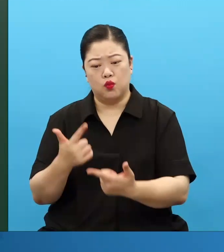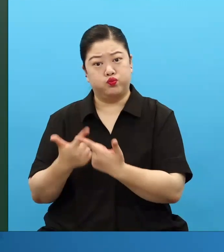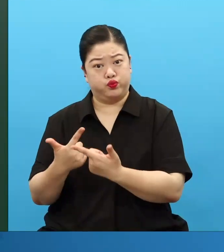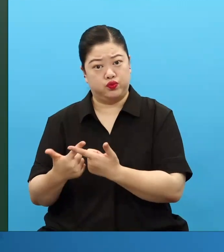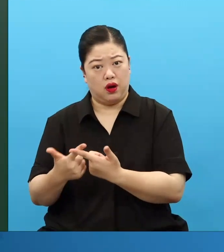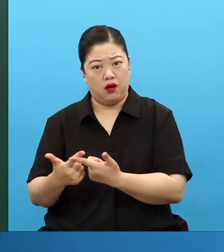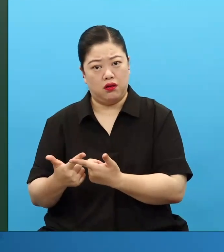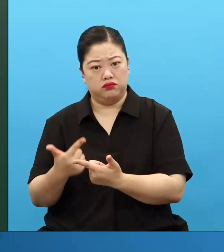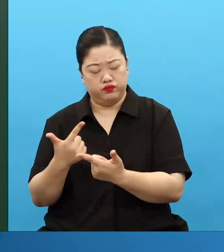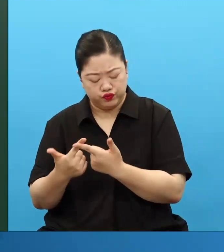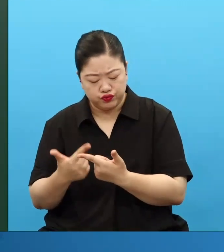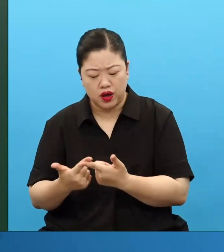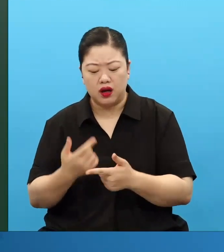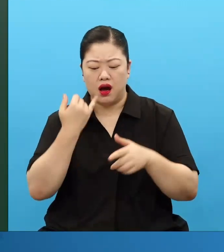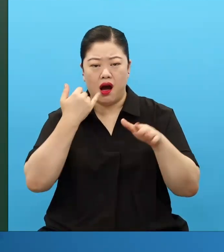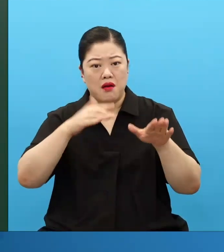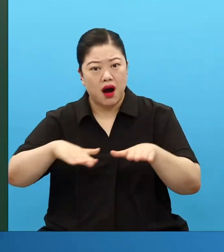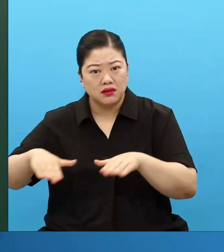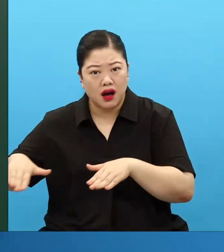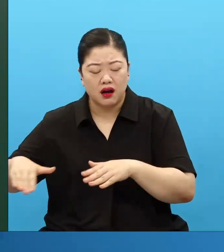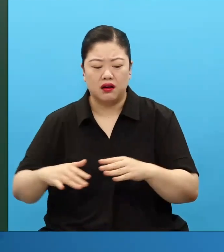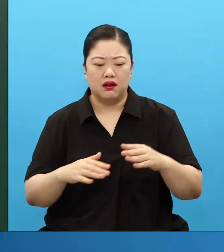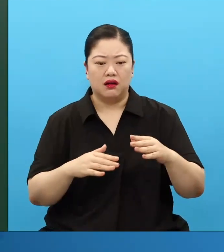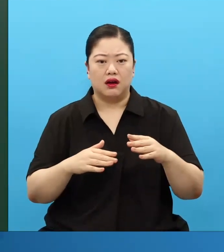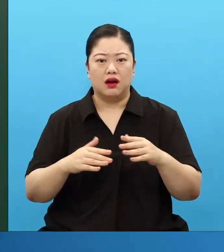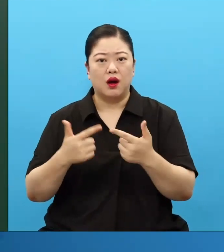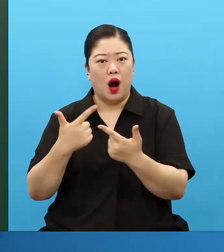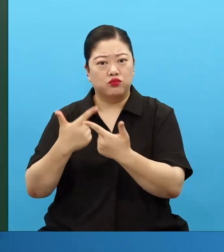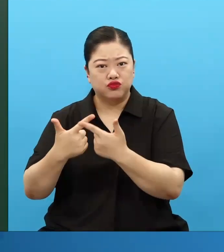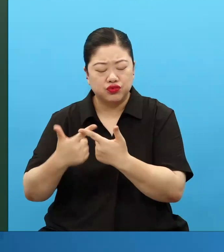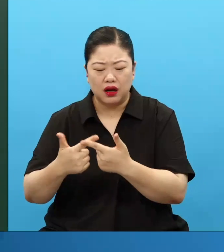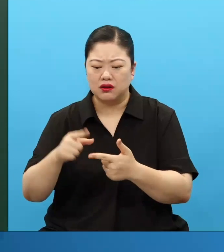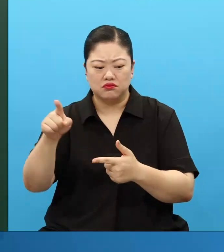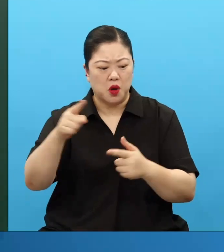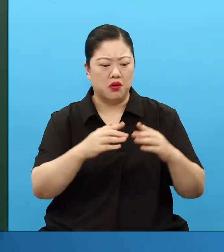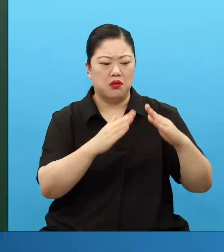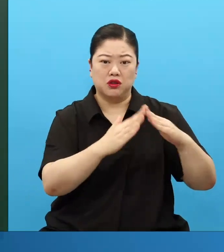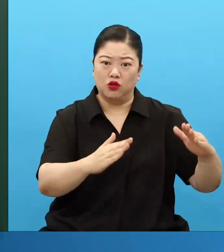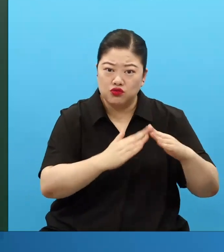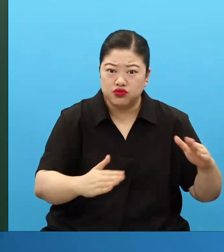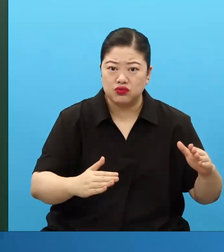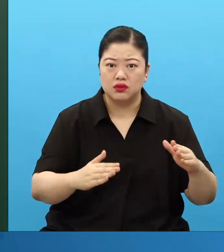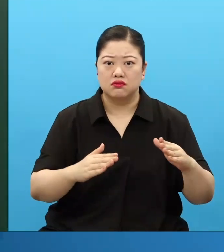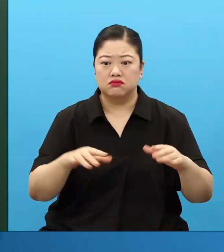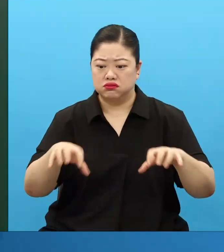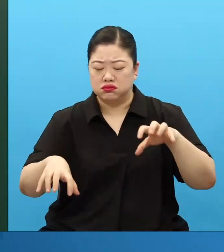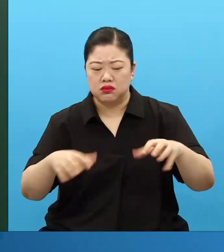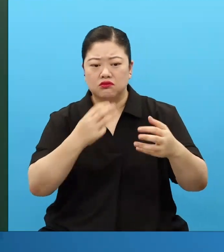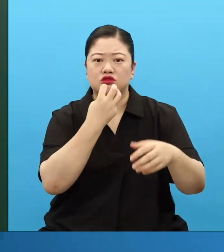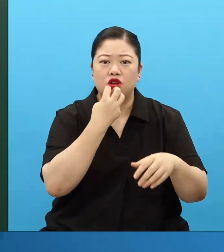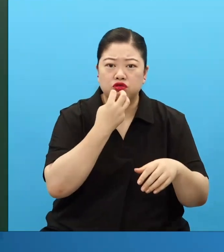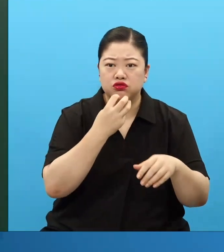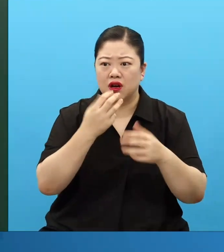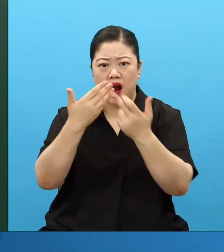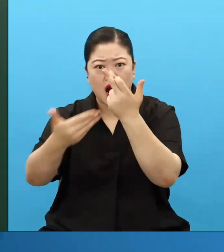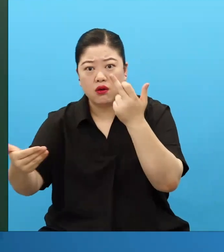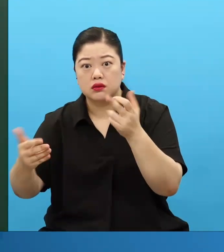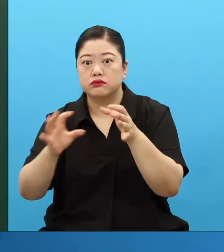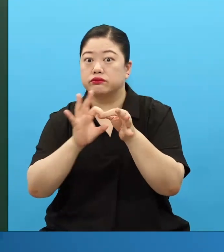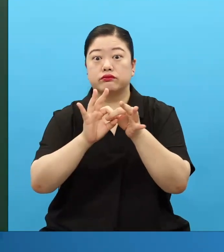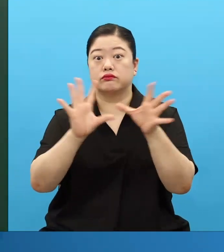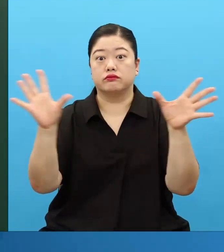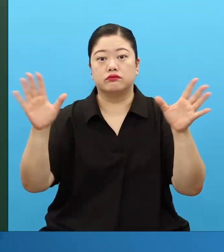처음부터 있었어요. And looking into this background, we see that the establishment of the temple existed from the beginning of the 세 throne. 절기 It was 처음부터 the 있었다니까.